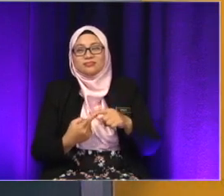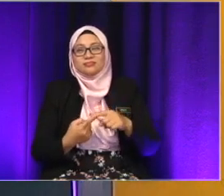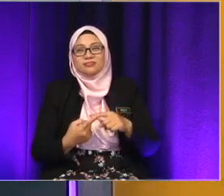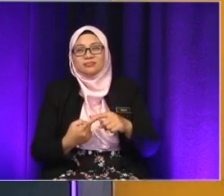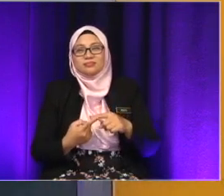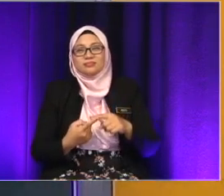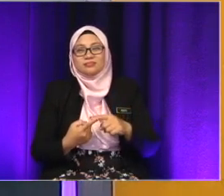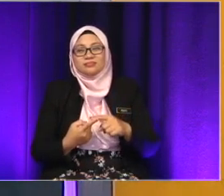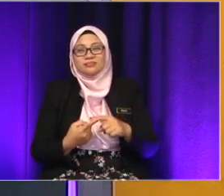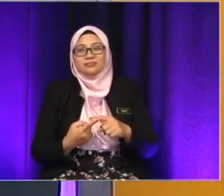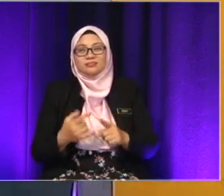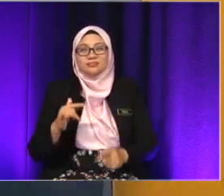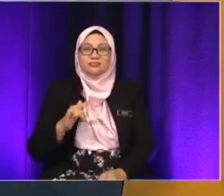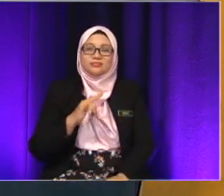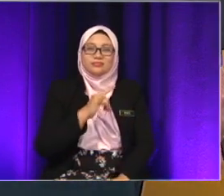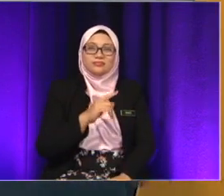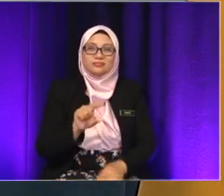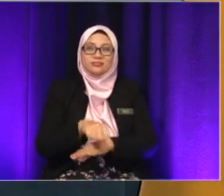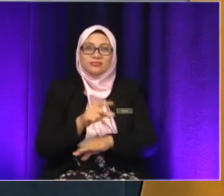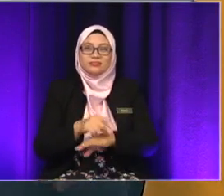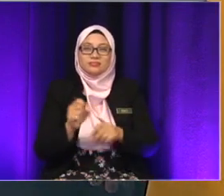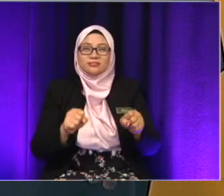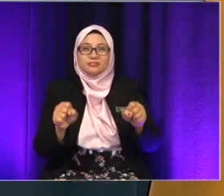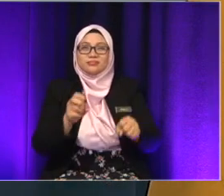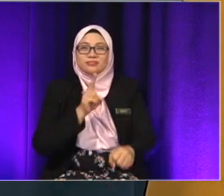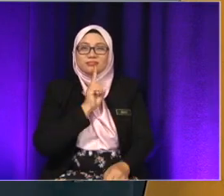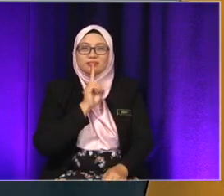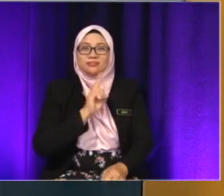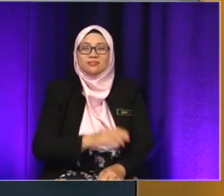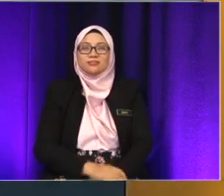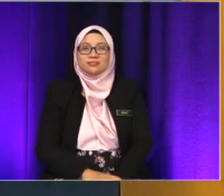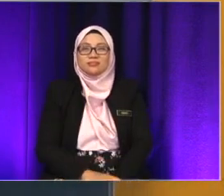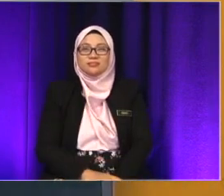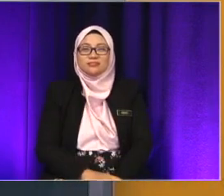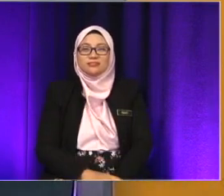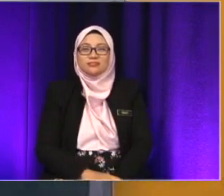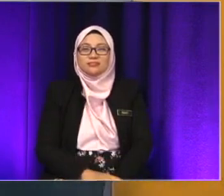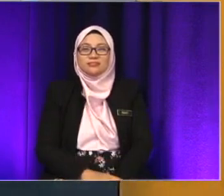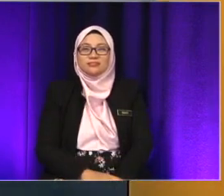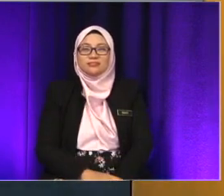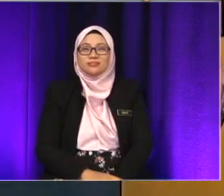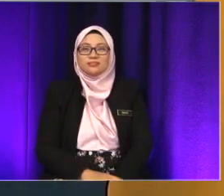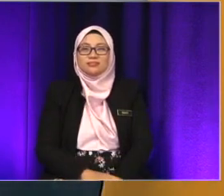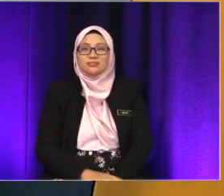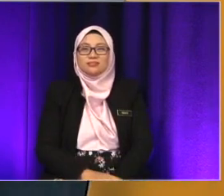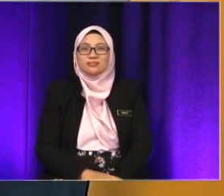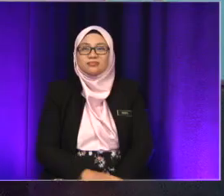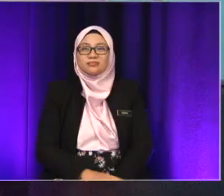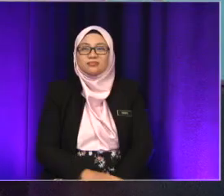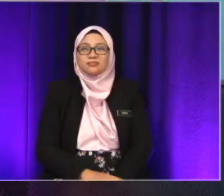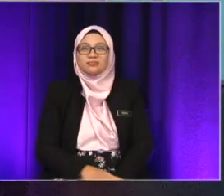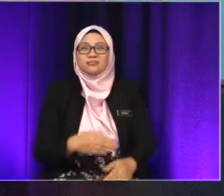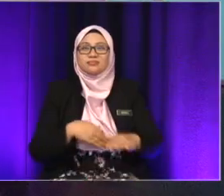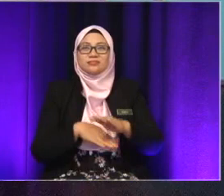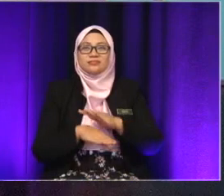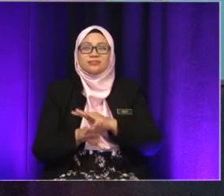sistem penerbangan kita pun ada guna sistem hidrolik. Okey, dah clear Aiman boleh Boleh cikgu. Okey, kita masuk terusnya iaitu